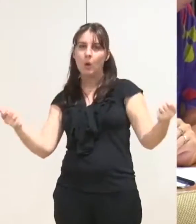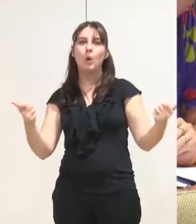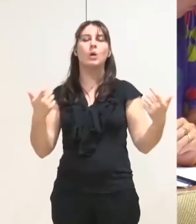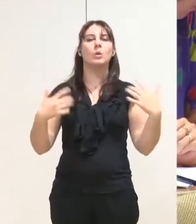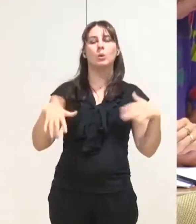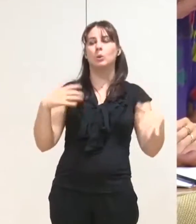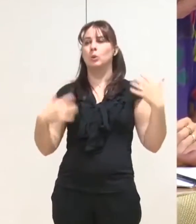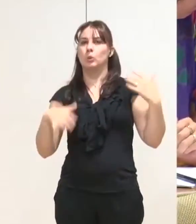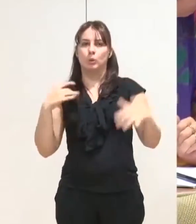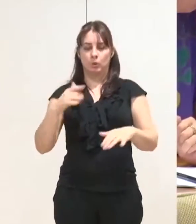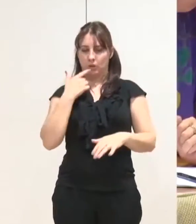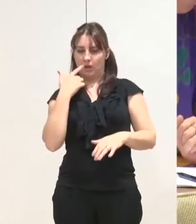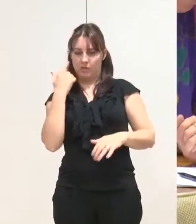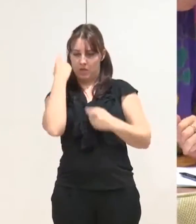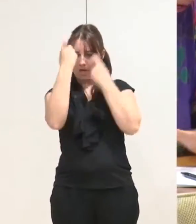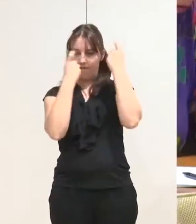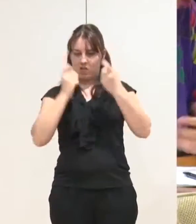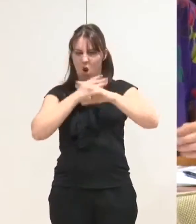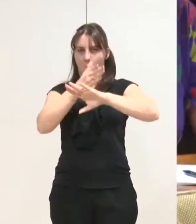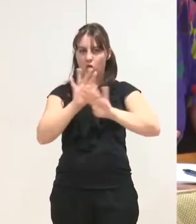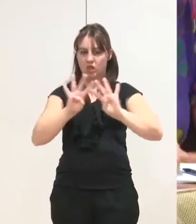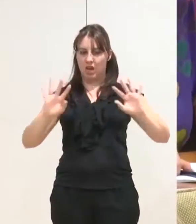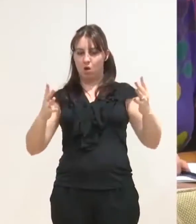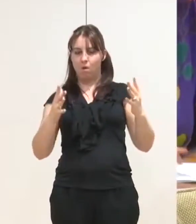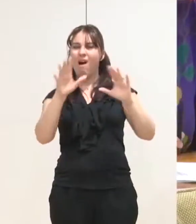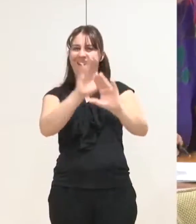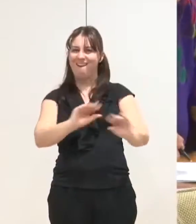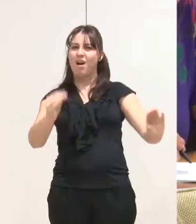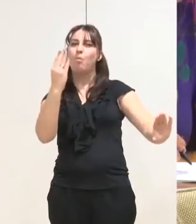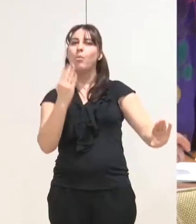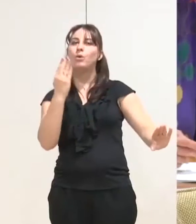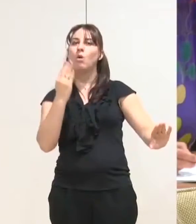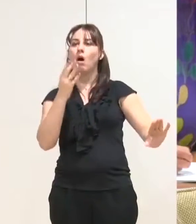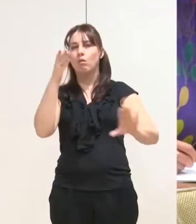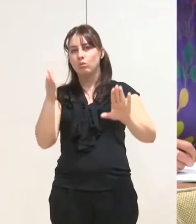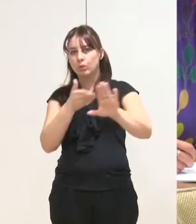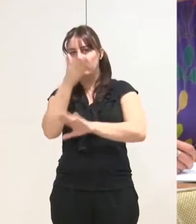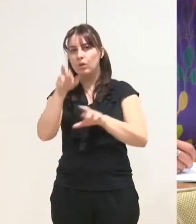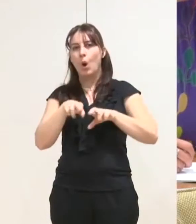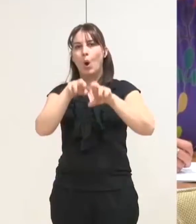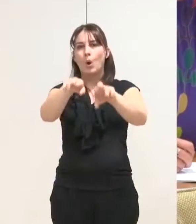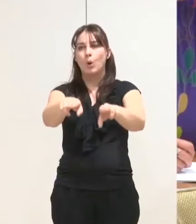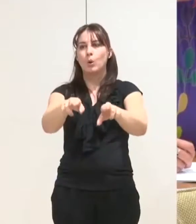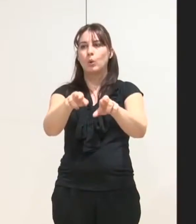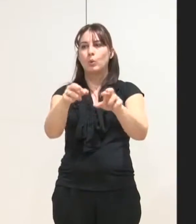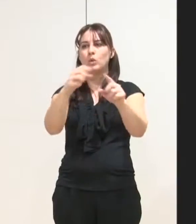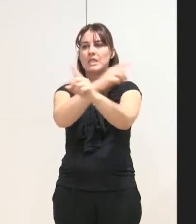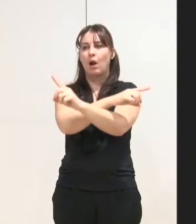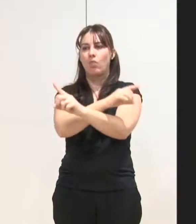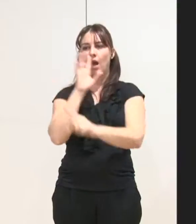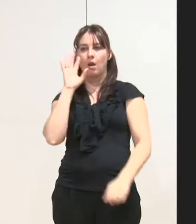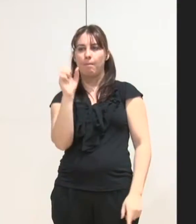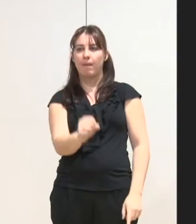la configuration de l'entrée de l'école pour une école plus apaisée ouvrant sur la future rue Diagonale. Donc vous la voyez